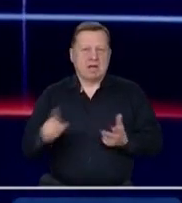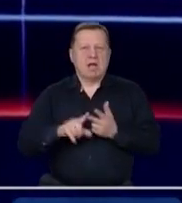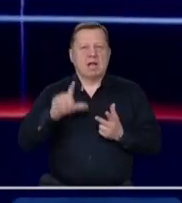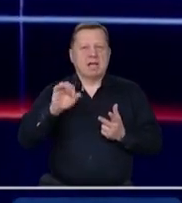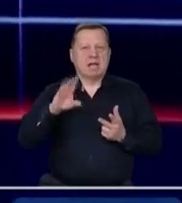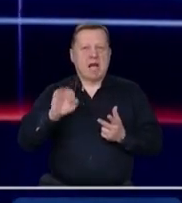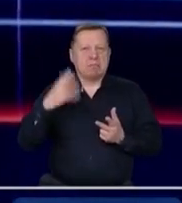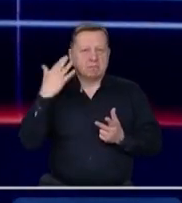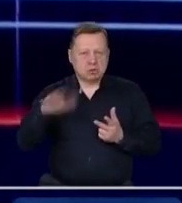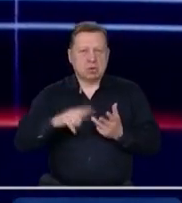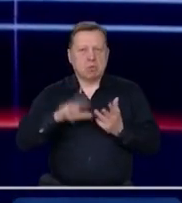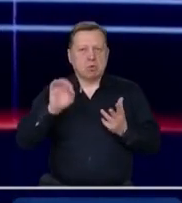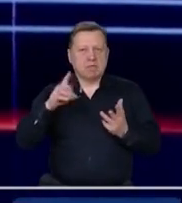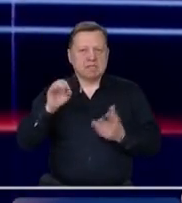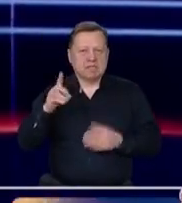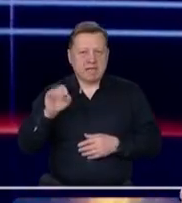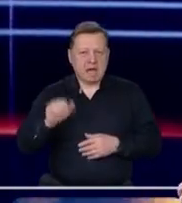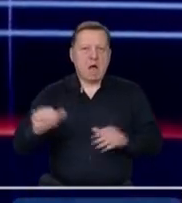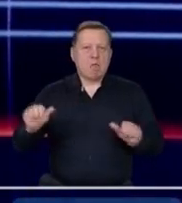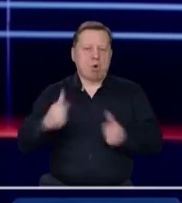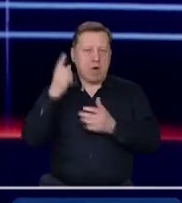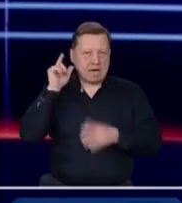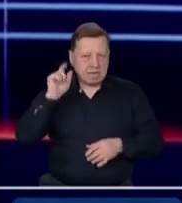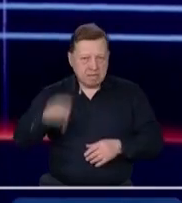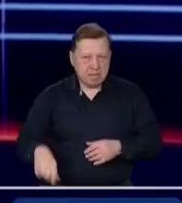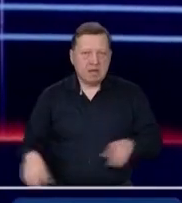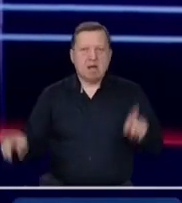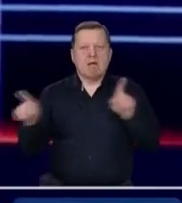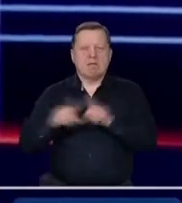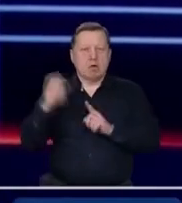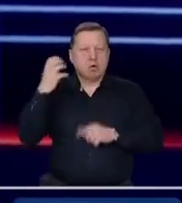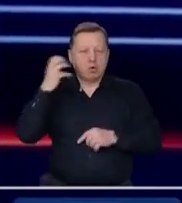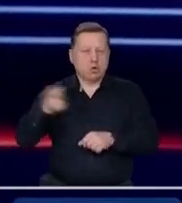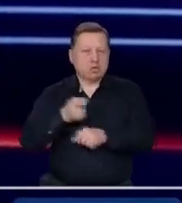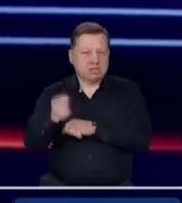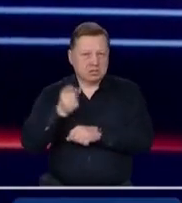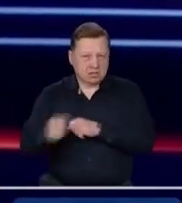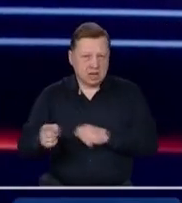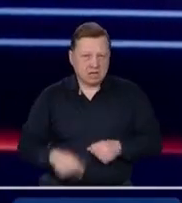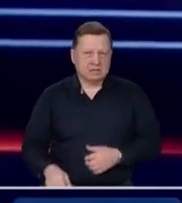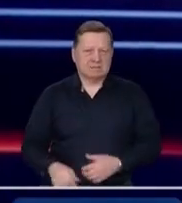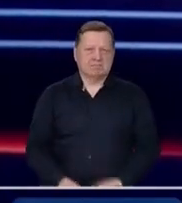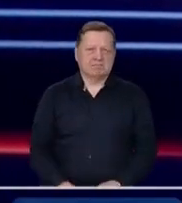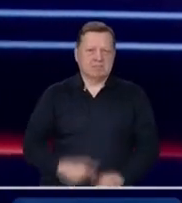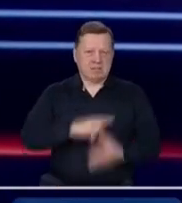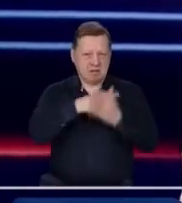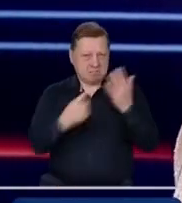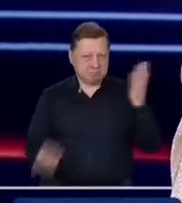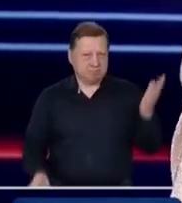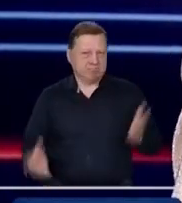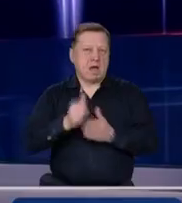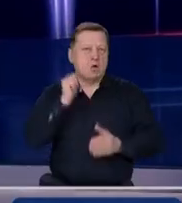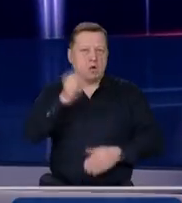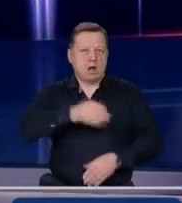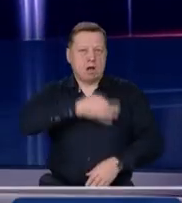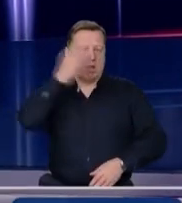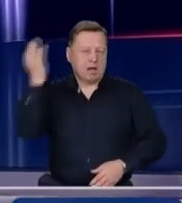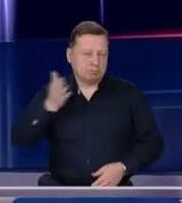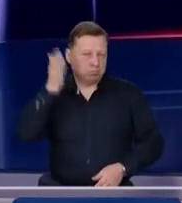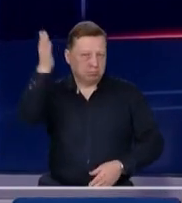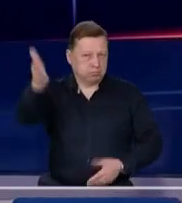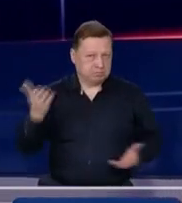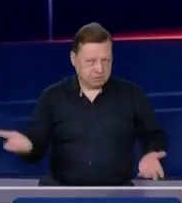Mistrzów, Bundeslidze i Pucharze Niemiec, a także został królem strzelców wspomnianych rozgrywek. Lepszą